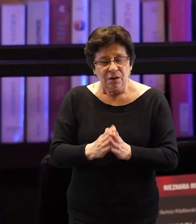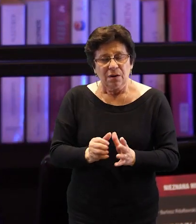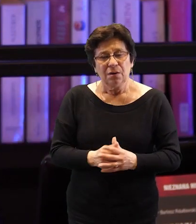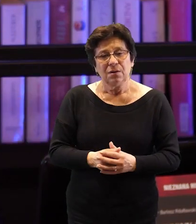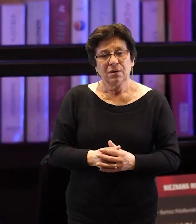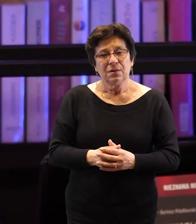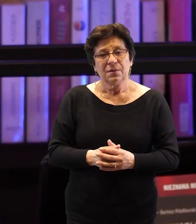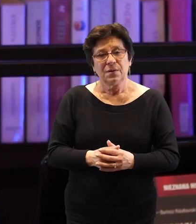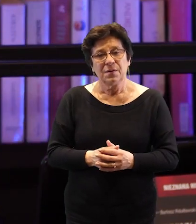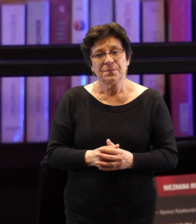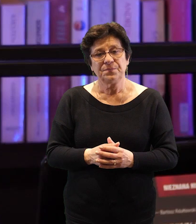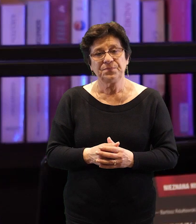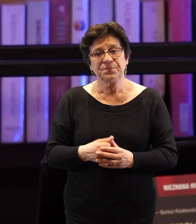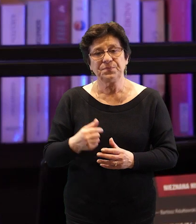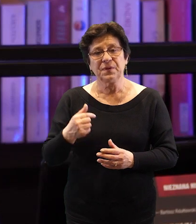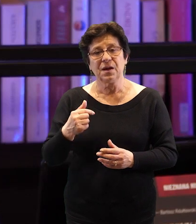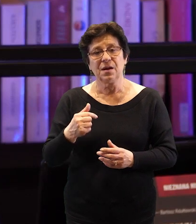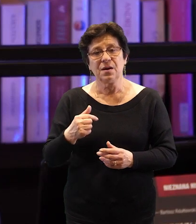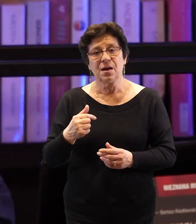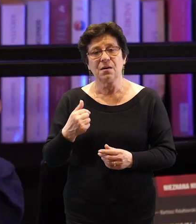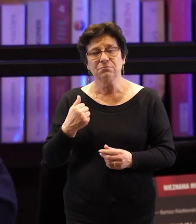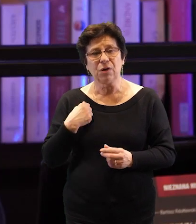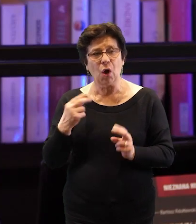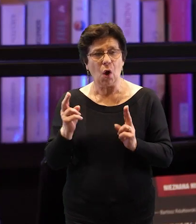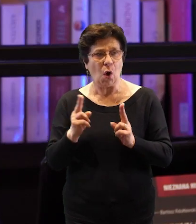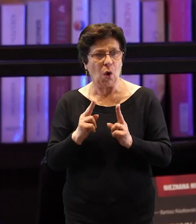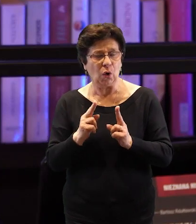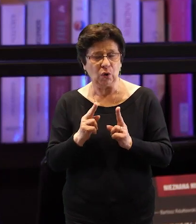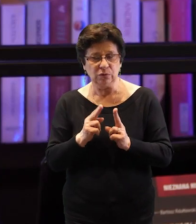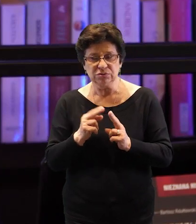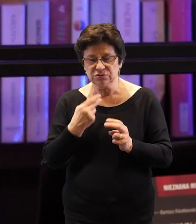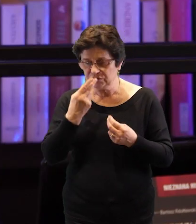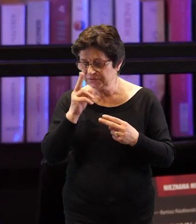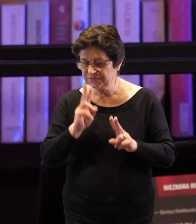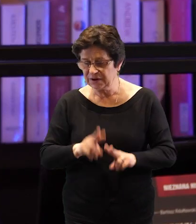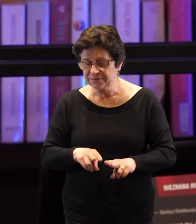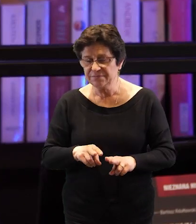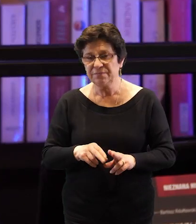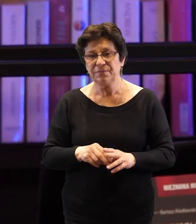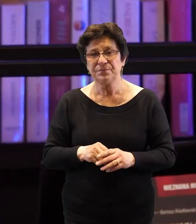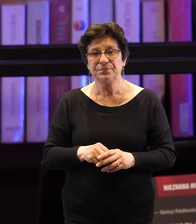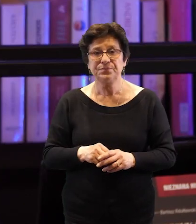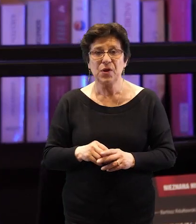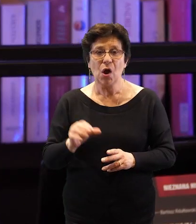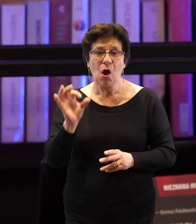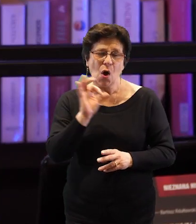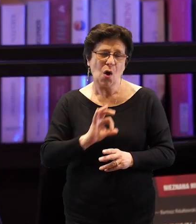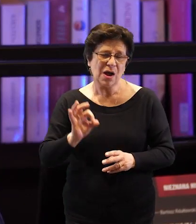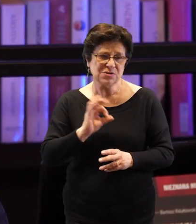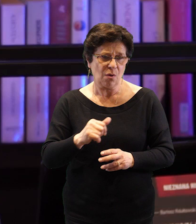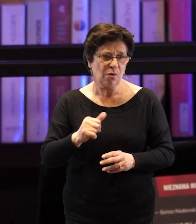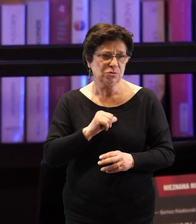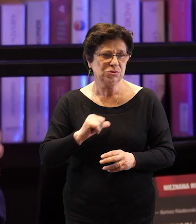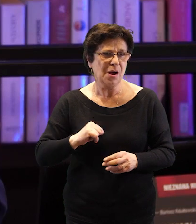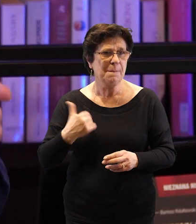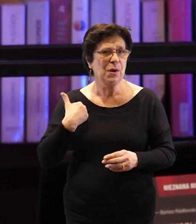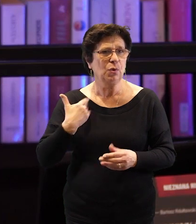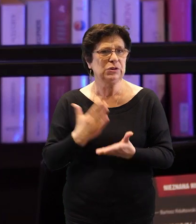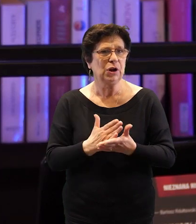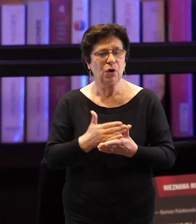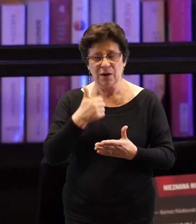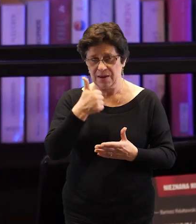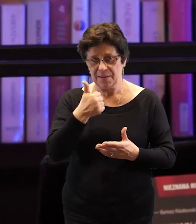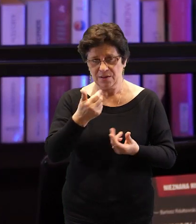udzielił mu tam namiarów i Zbigniew Blania skontaktował się jednym z tych świadków. W zasadzie okazało się, że to był tylko jeden świadek, więc